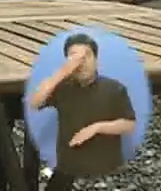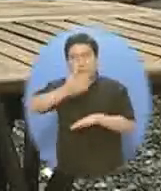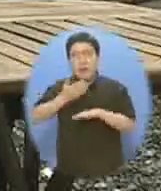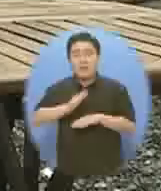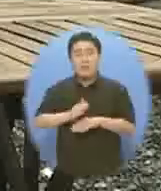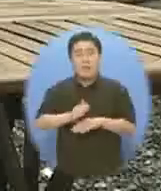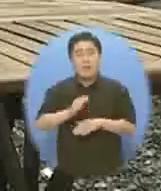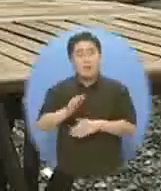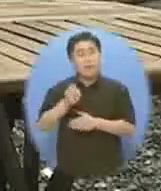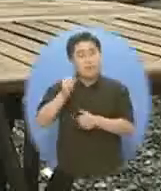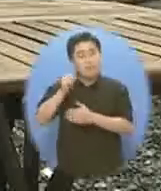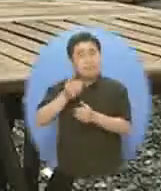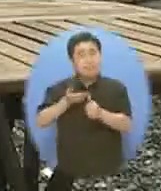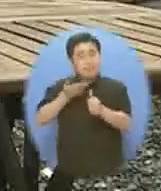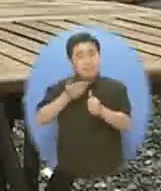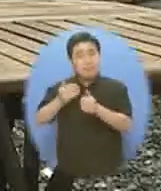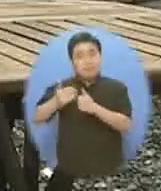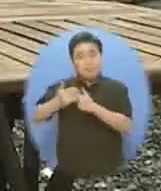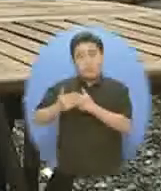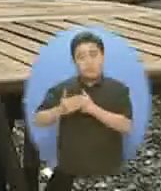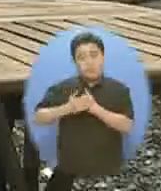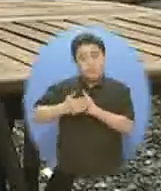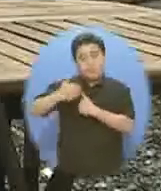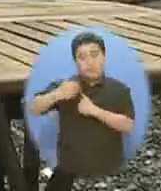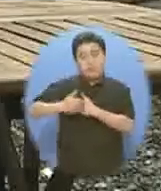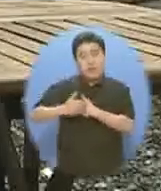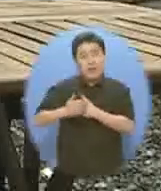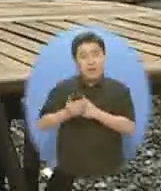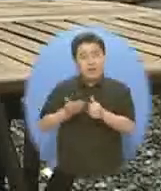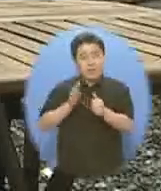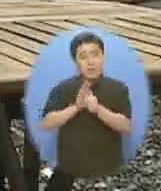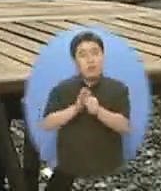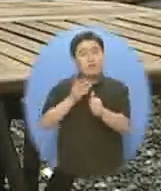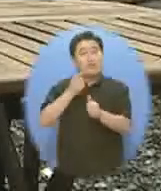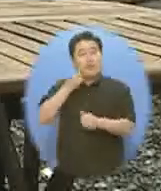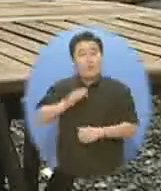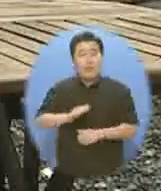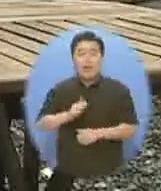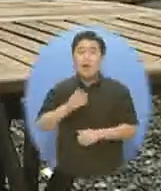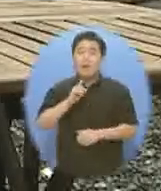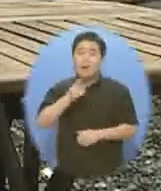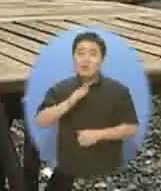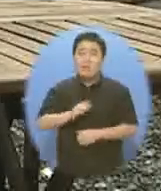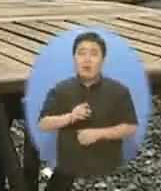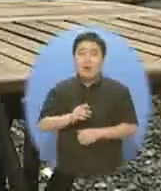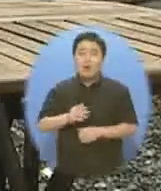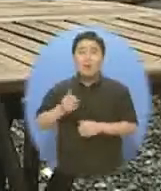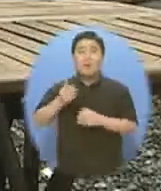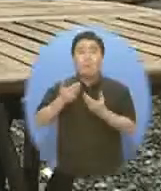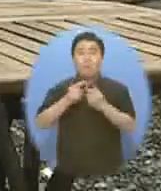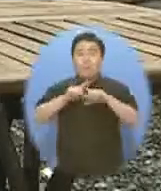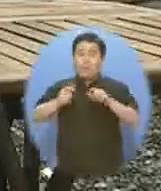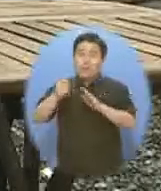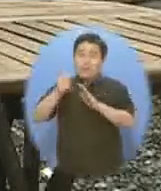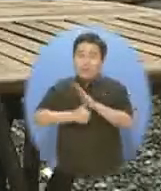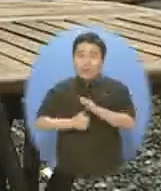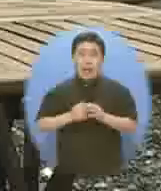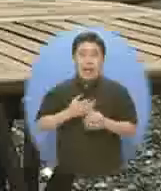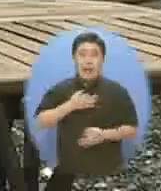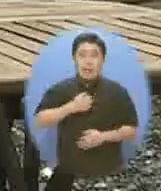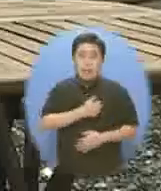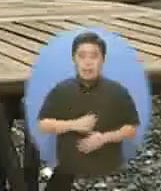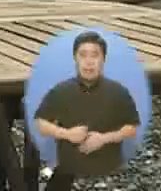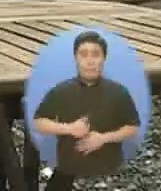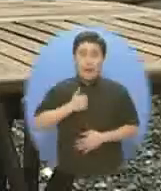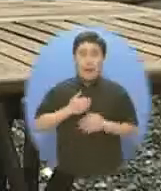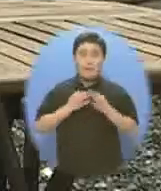들어줄 수가 없다 이렇게 얘기를 해야 되거든요 근데 되게 거절에 실패하는 이유가 그렇게 말하기가 미안한 까 언성을 높이든